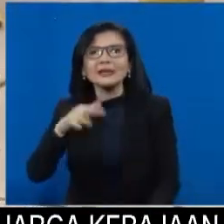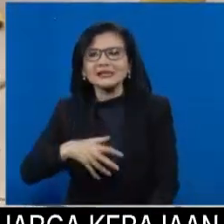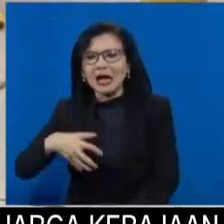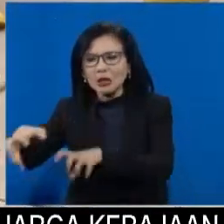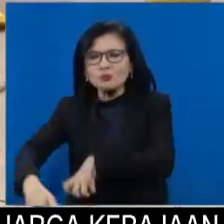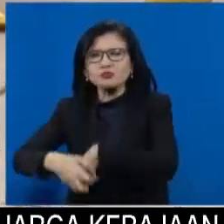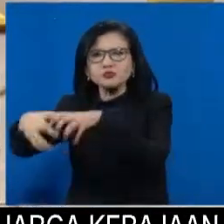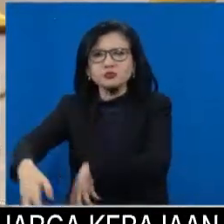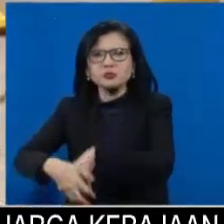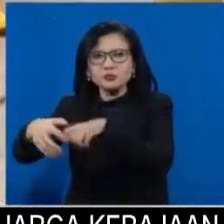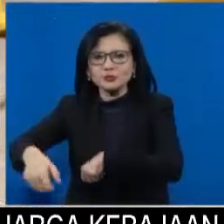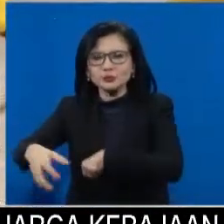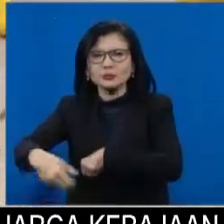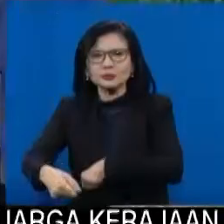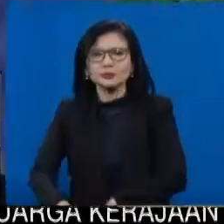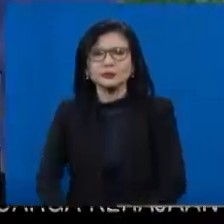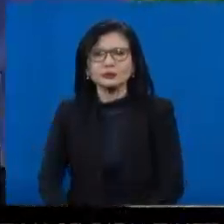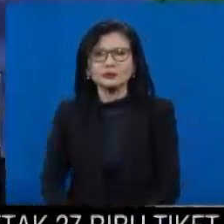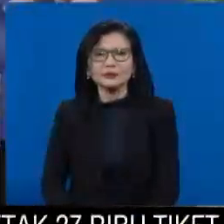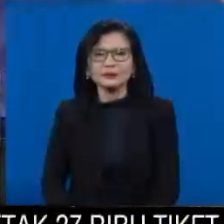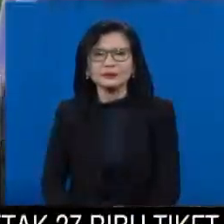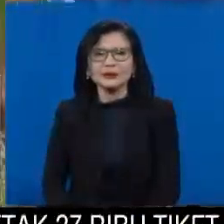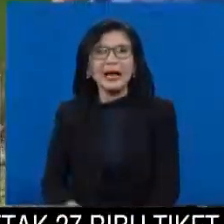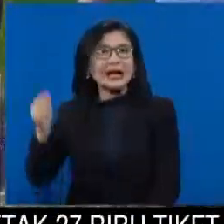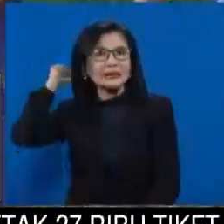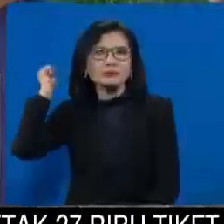di sekitar lokasi. Induk ular belum ditemukan.